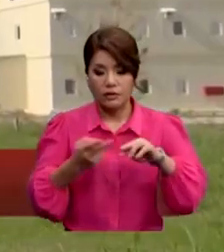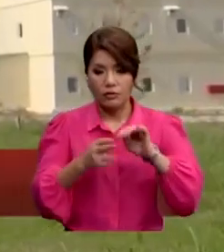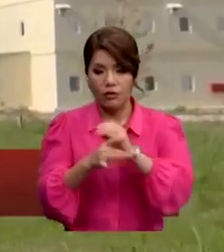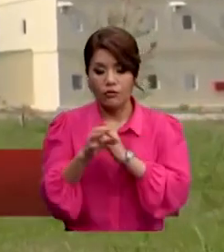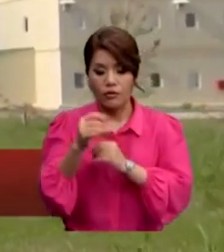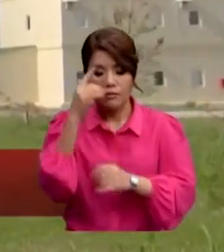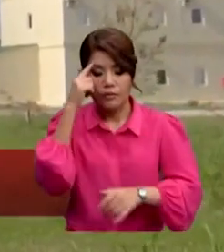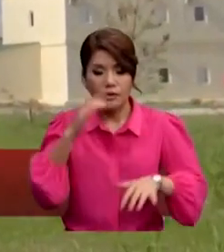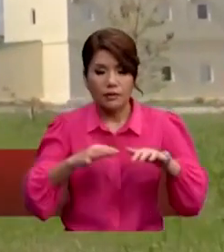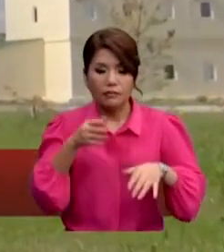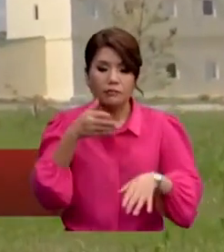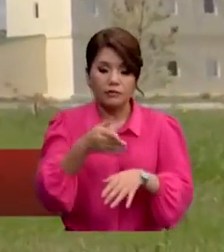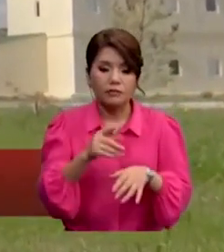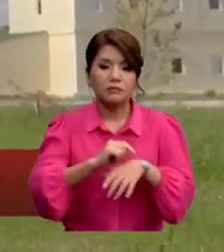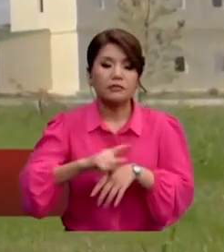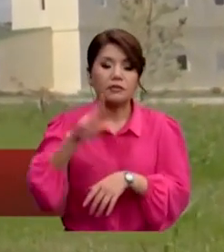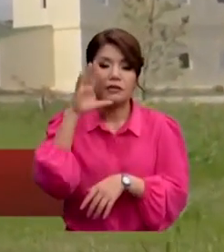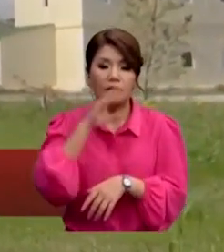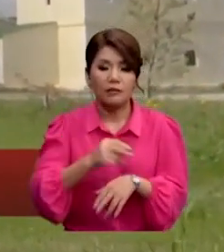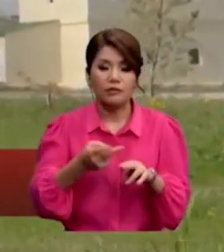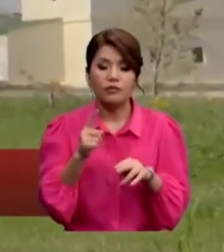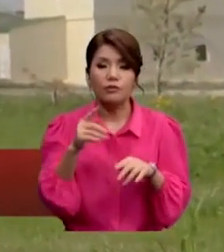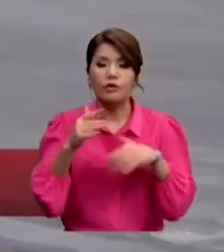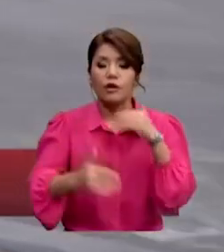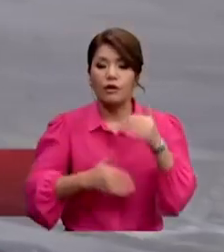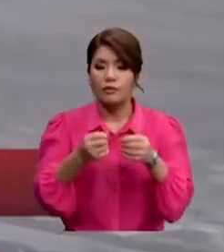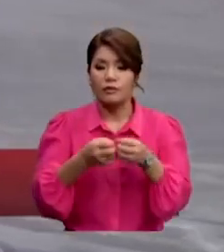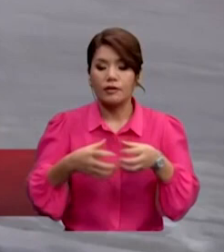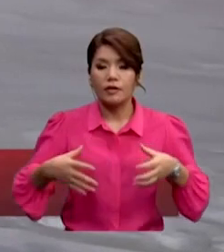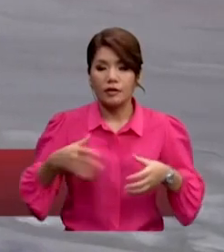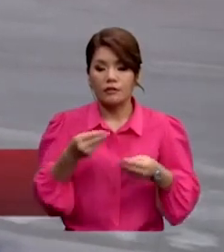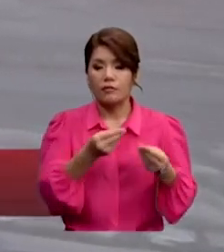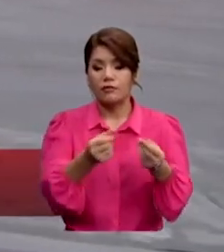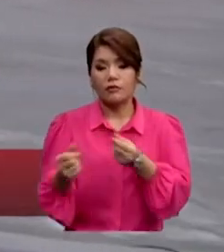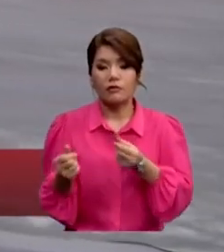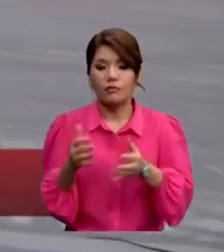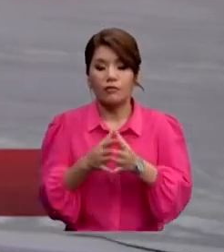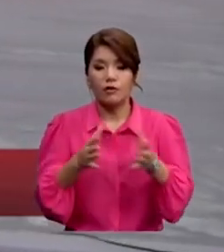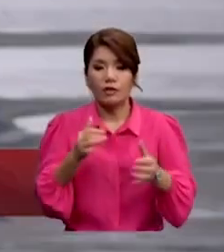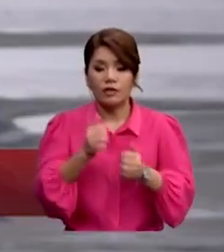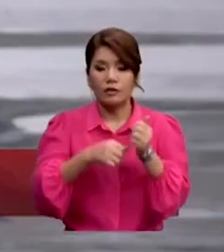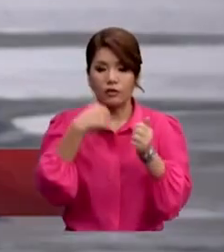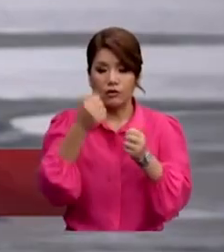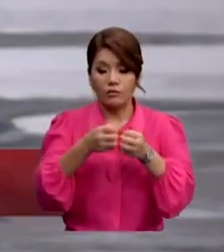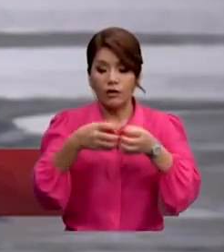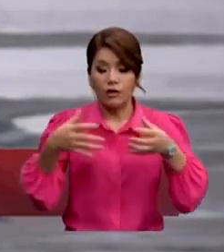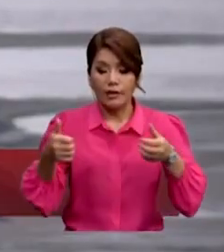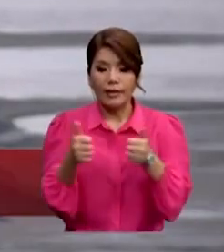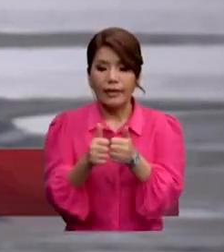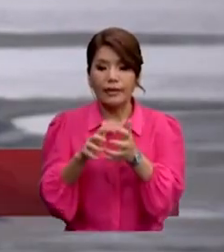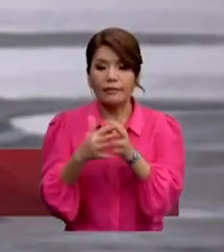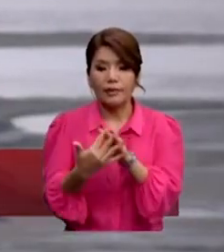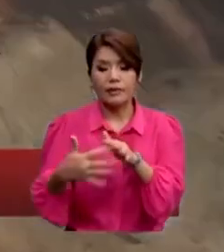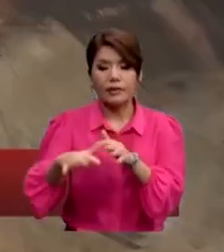қатарына күмәнсіз енгізуге болады. Өйткені компанияның дамуы жергілікті тұрғындардың әл-ауқатына да оң әсер етуде. Кәсіпорын жыл сайын кен орнымен іргелес жатқан